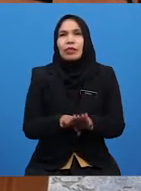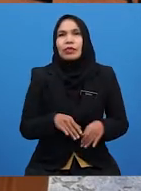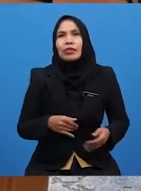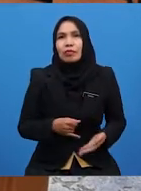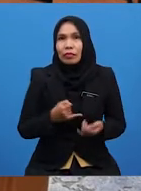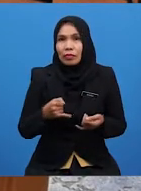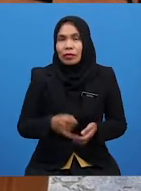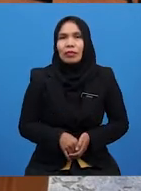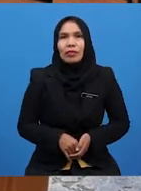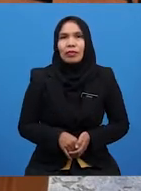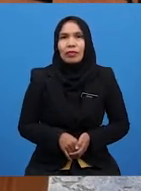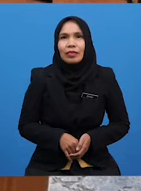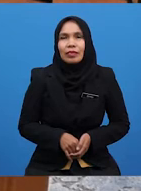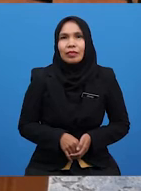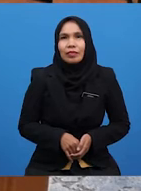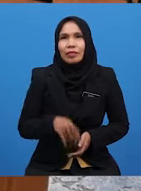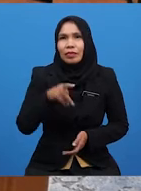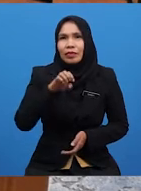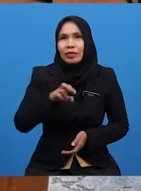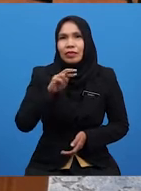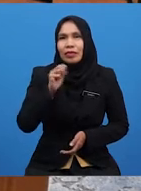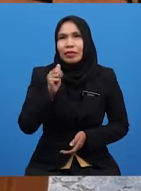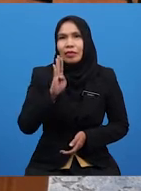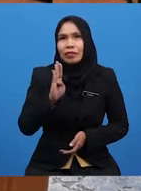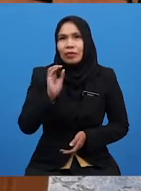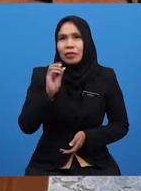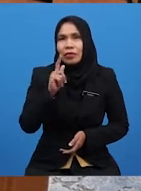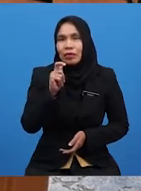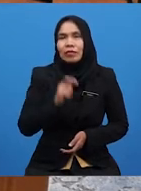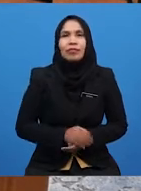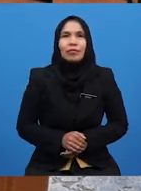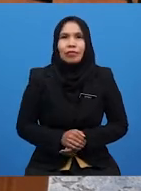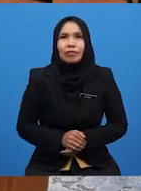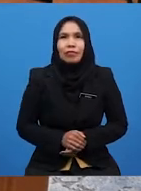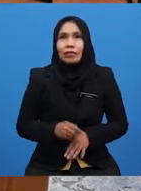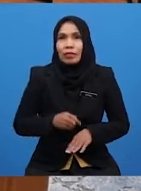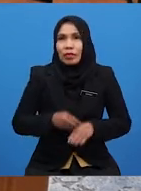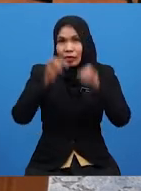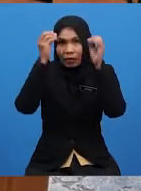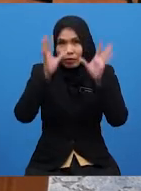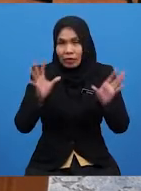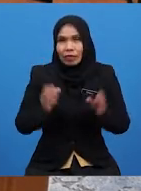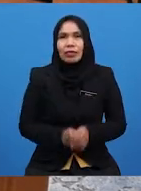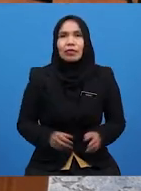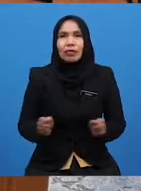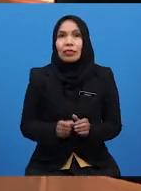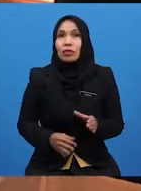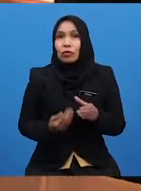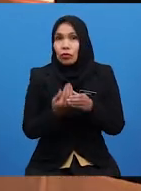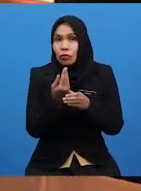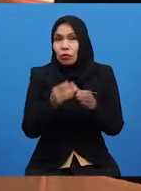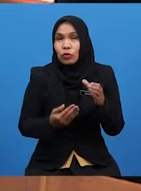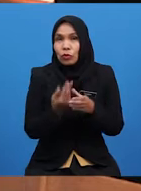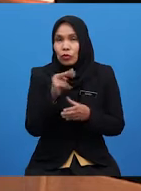aksesori dan dekorasi diserikan dengan hiasan tumbuh-tumbuhan bagi meredekan visual pemati